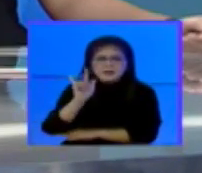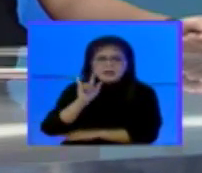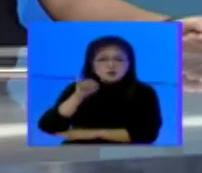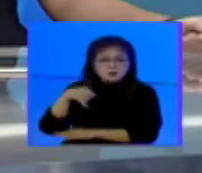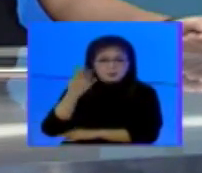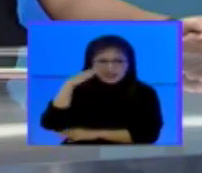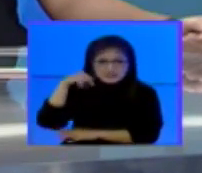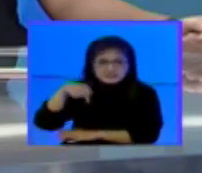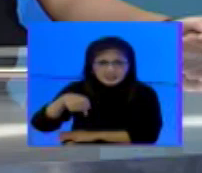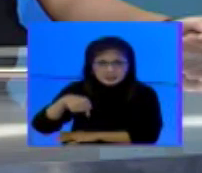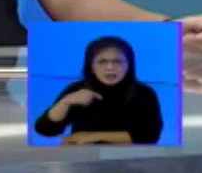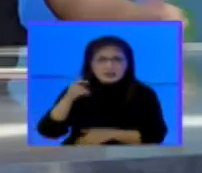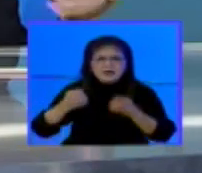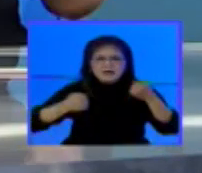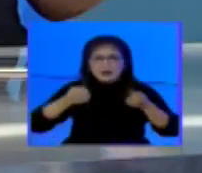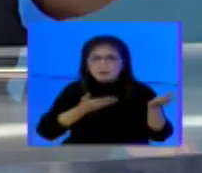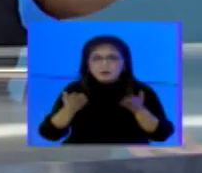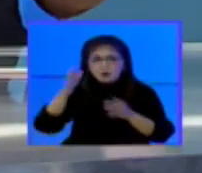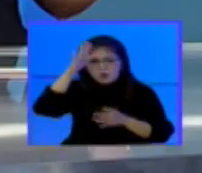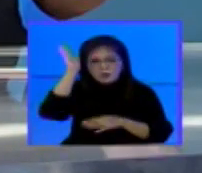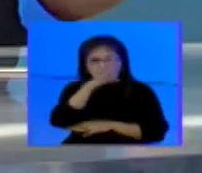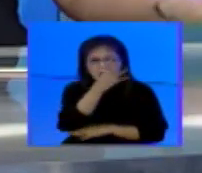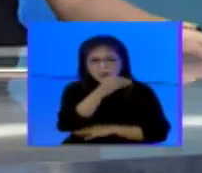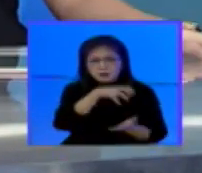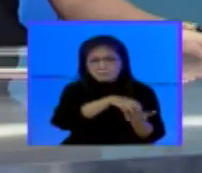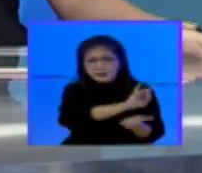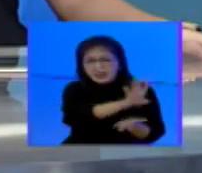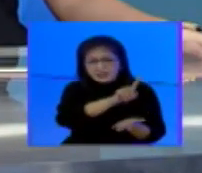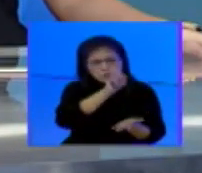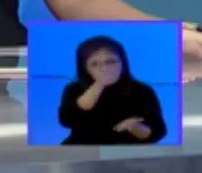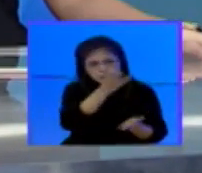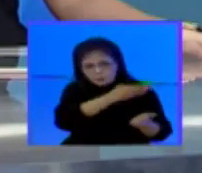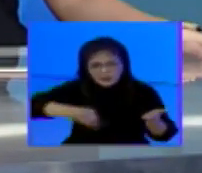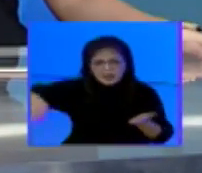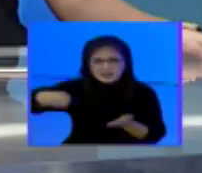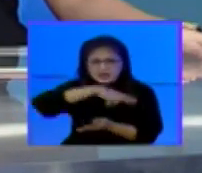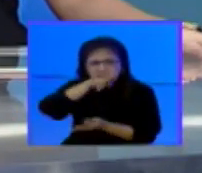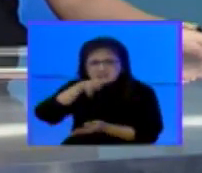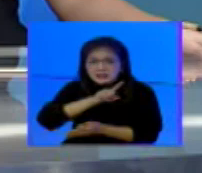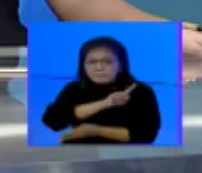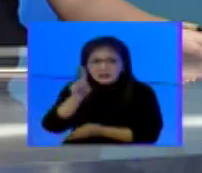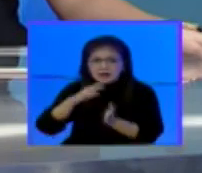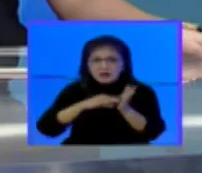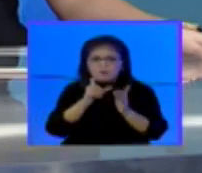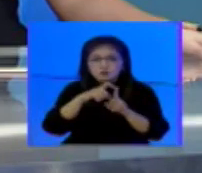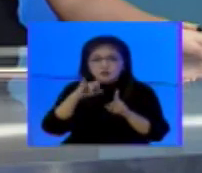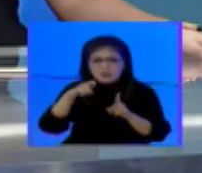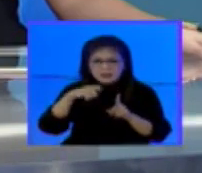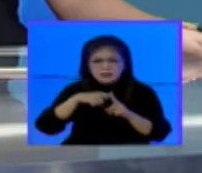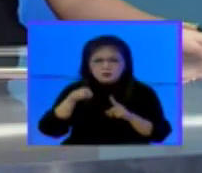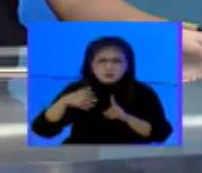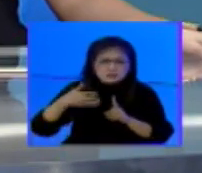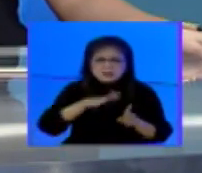membawa pemudik menuju ke wilayah lain diminta untuk putar balik. Dan razia larangan mudik akan gencar dilakukan selama 37 hari atau hingga